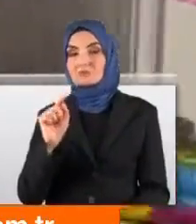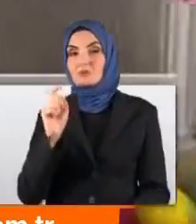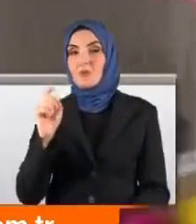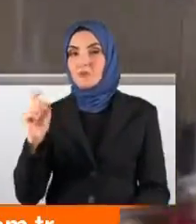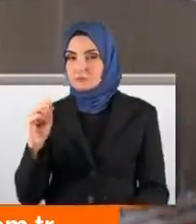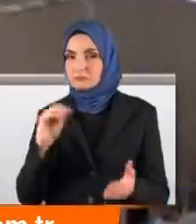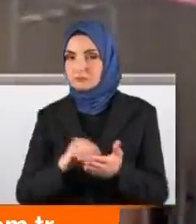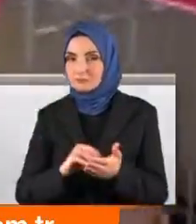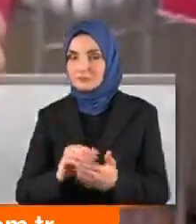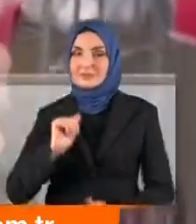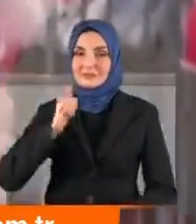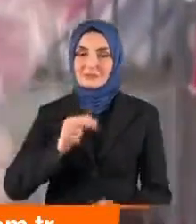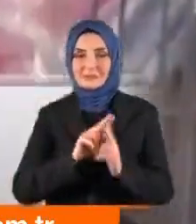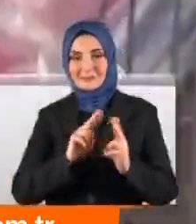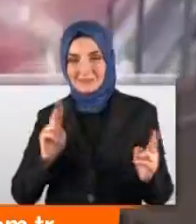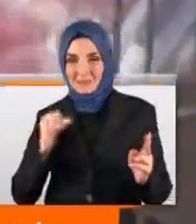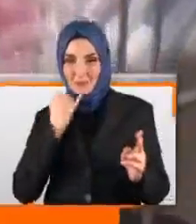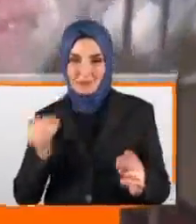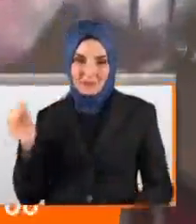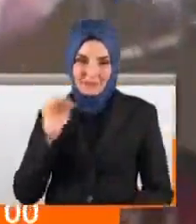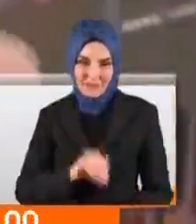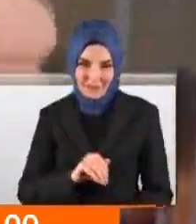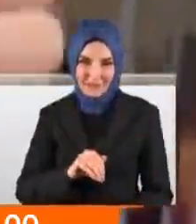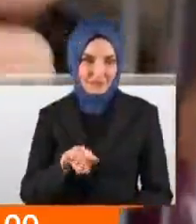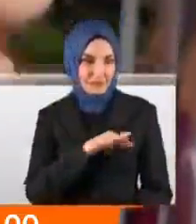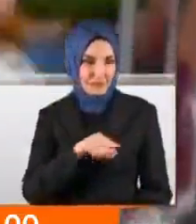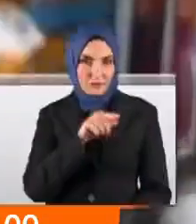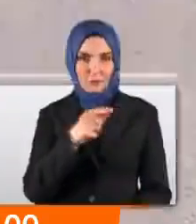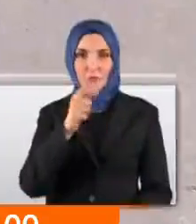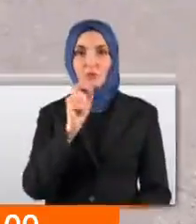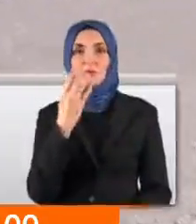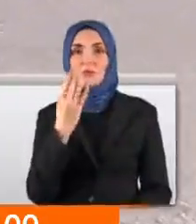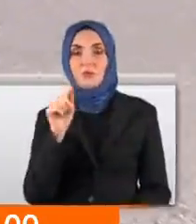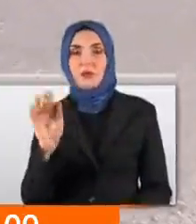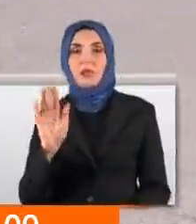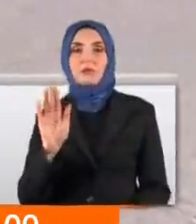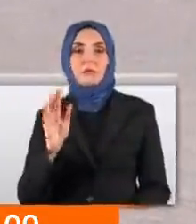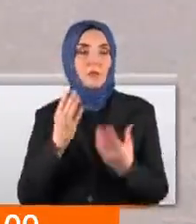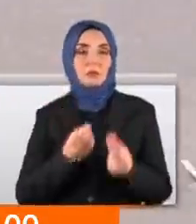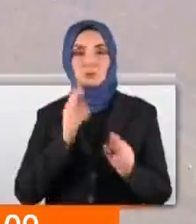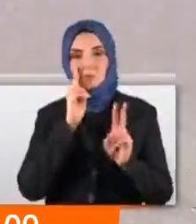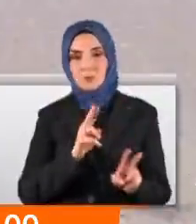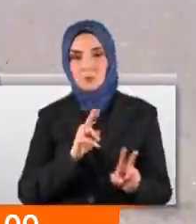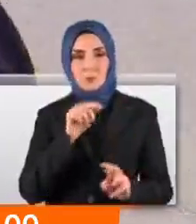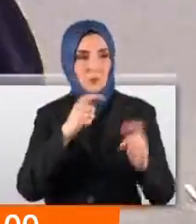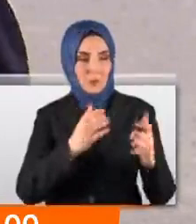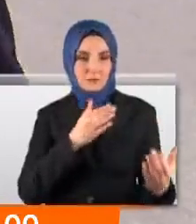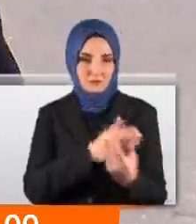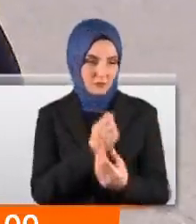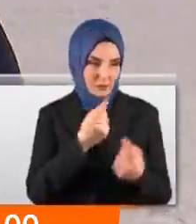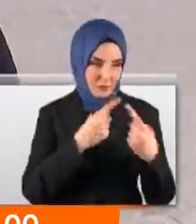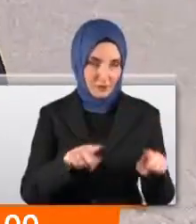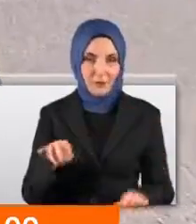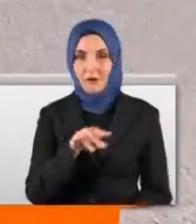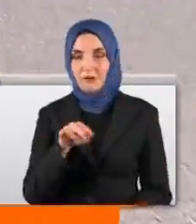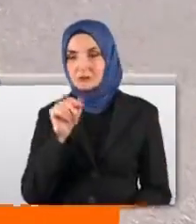ancak kasaya geldiklerinde o okul çantalarının 94 lira 50 kuruş olduğunu gördüler. Oraya gidiyorsun, o fiyat değişik, kasaya geliyorsun fiyat